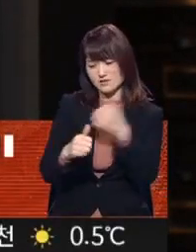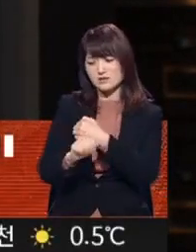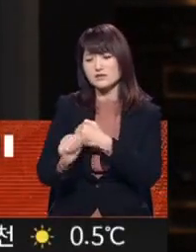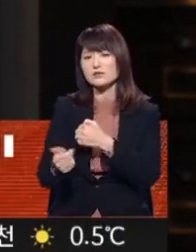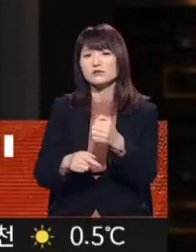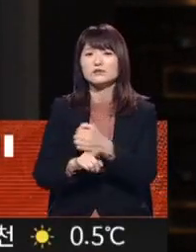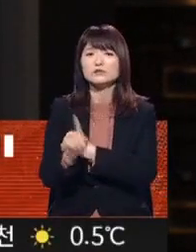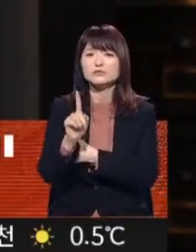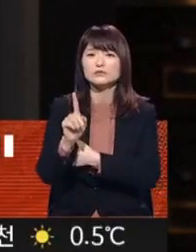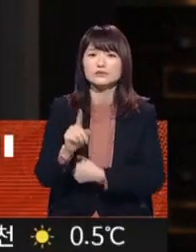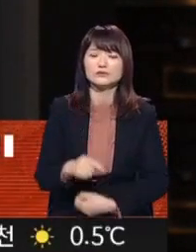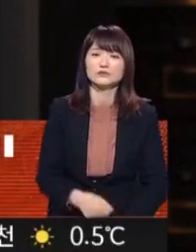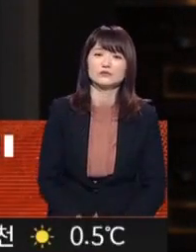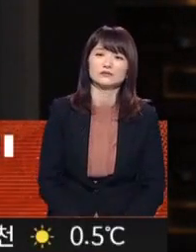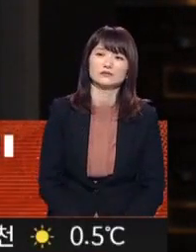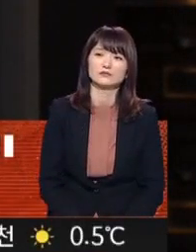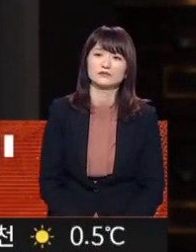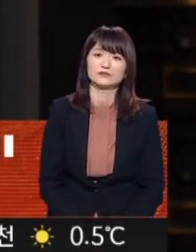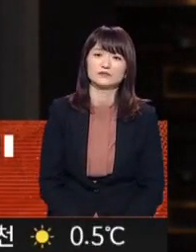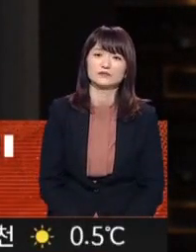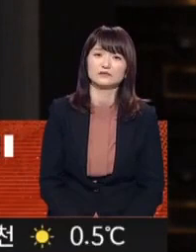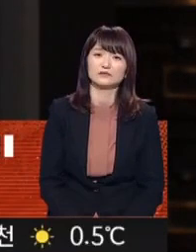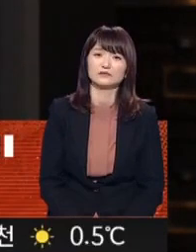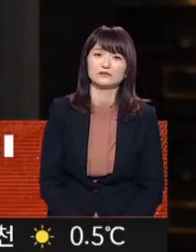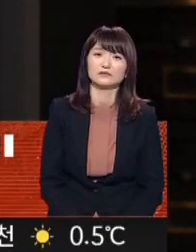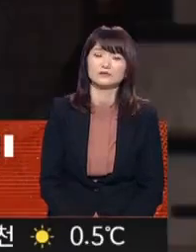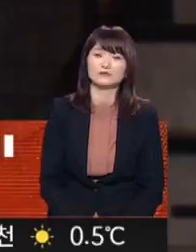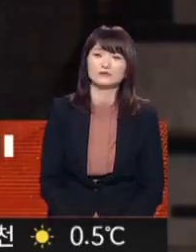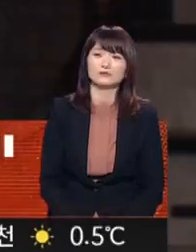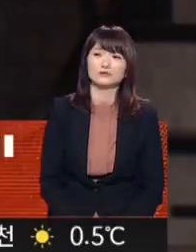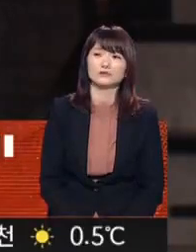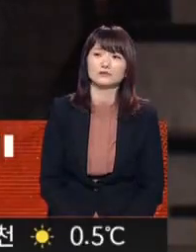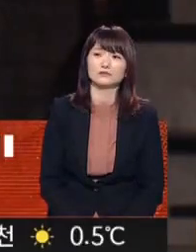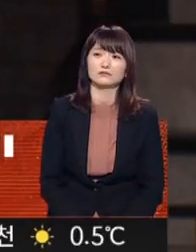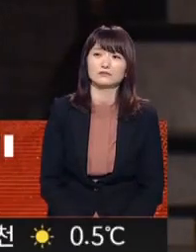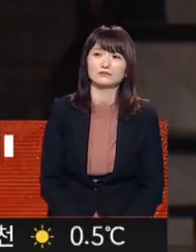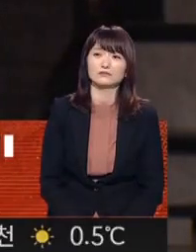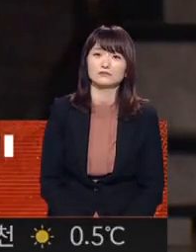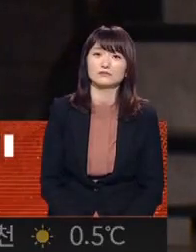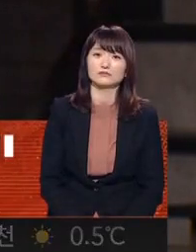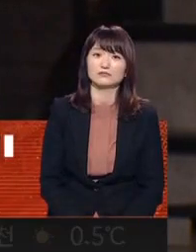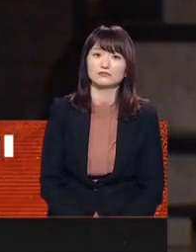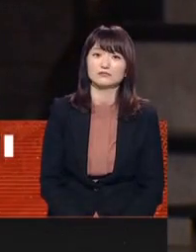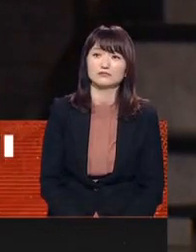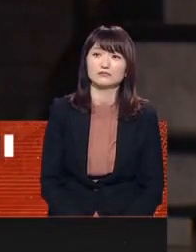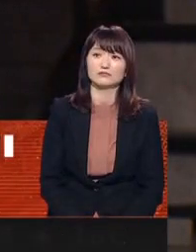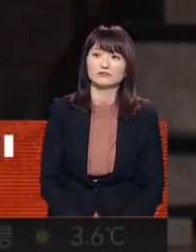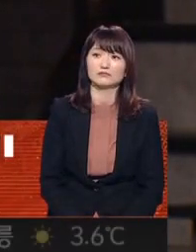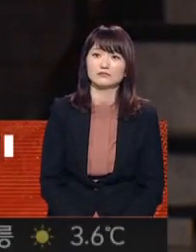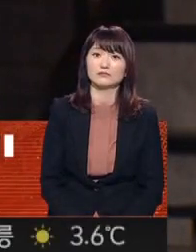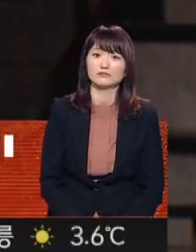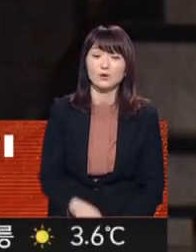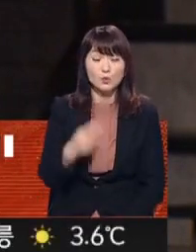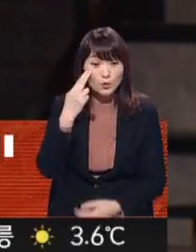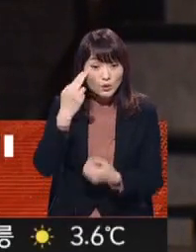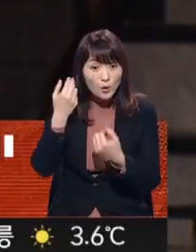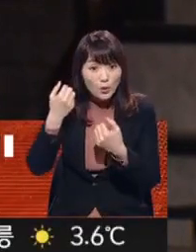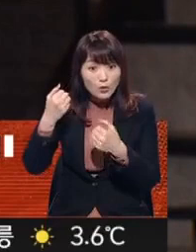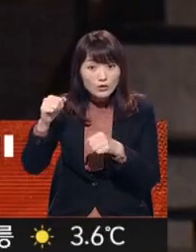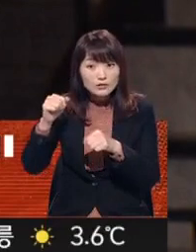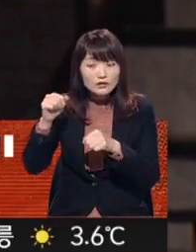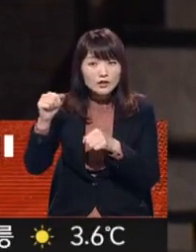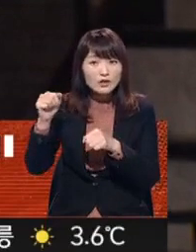죽인 건 도대체 무슨 영문인가요 이게 도대체 와 저는 와 진짜 수준이다라는 생각이 들었어요 진짜